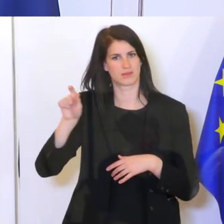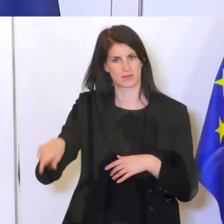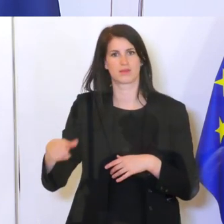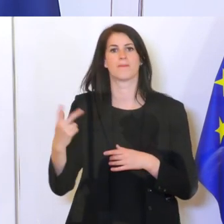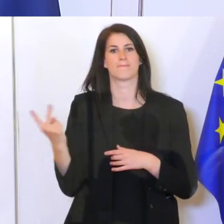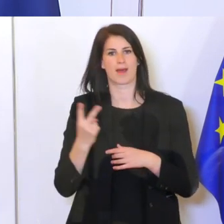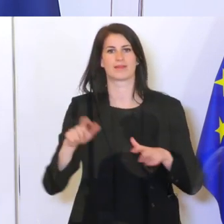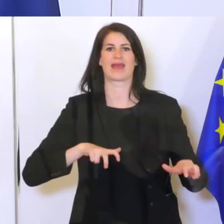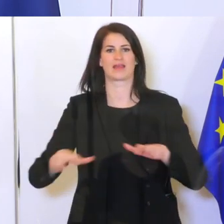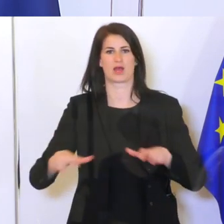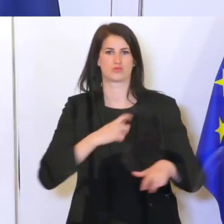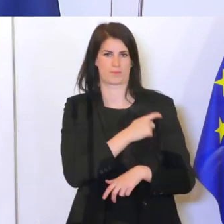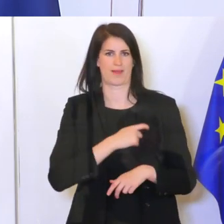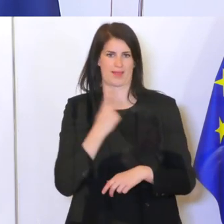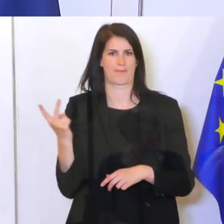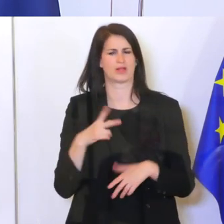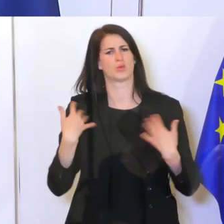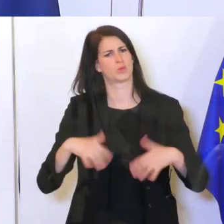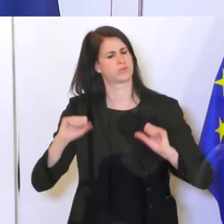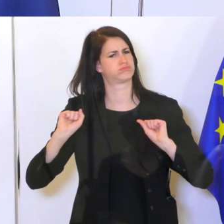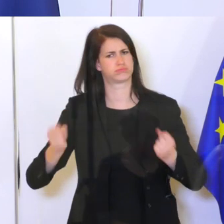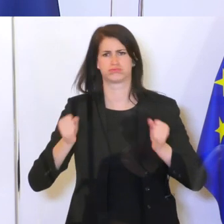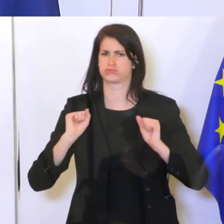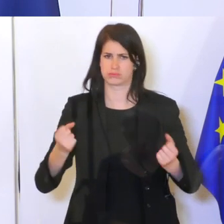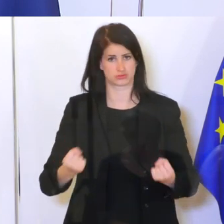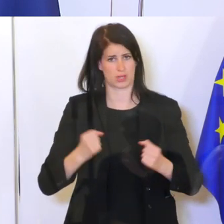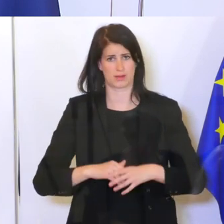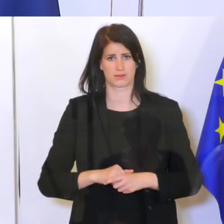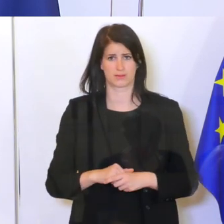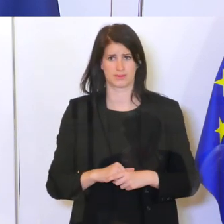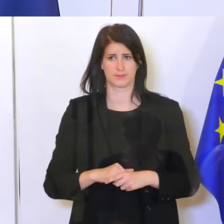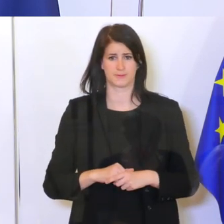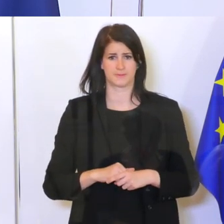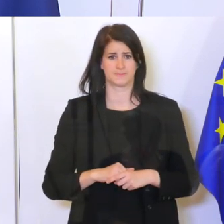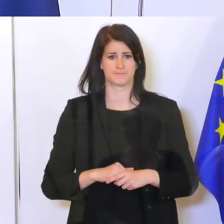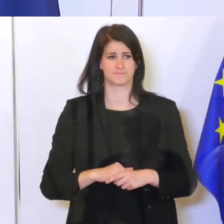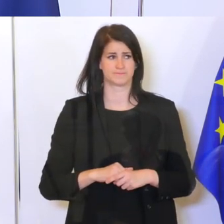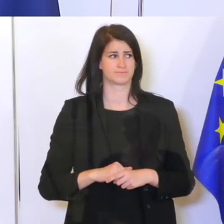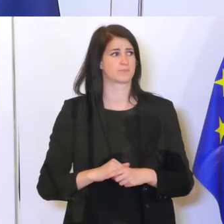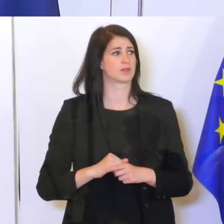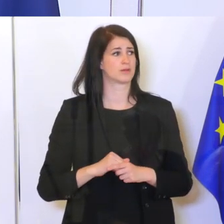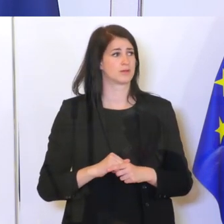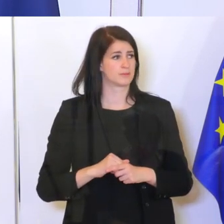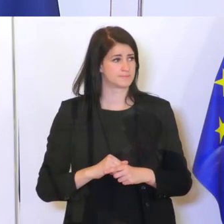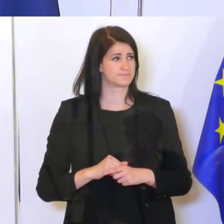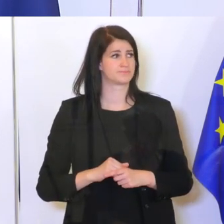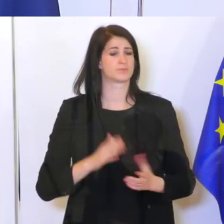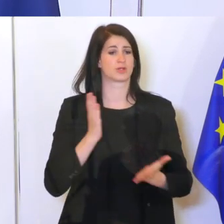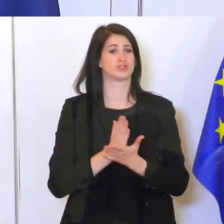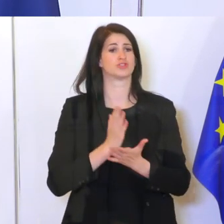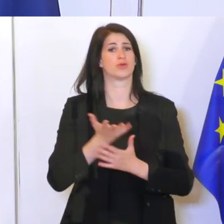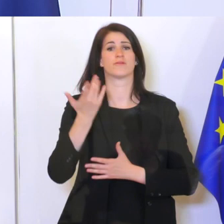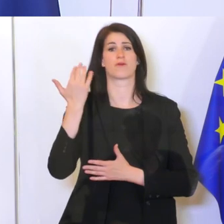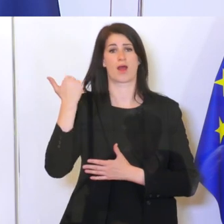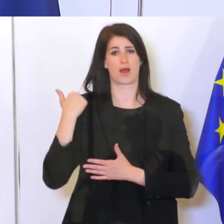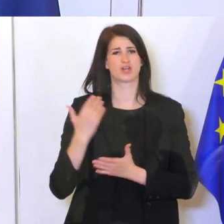Regierungsparteien, die hier sehr involviert und engagiert gearbeitet haben. Es geht uns, wie ich in den vergangenen